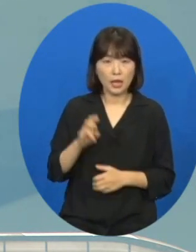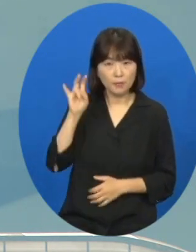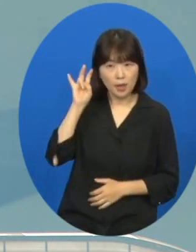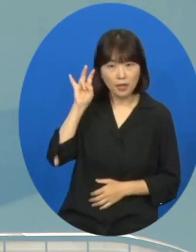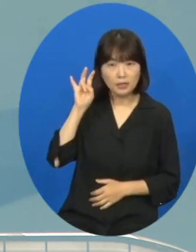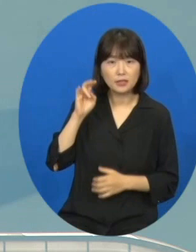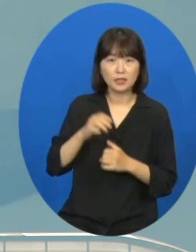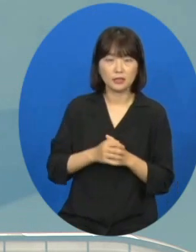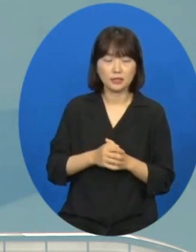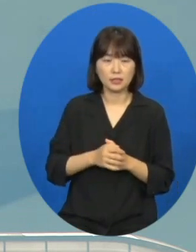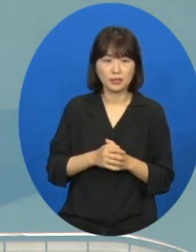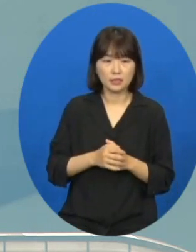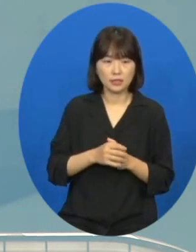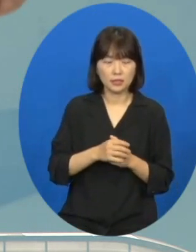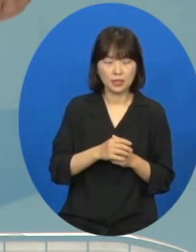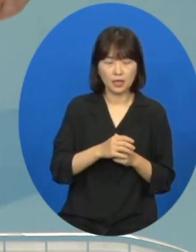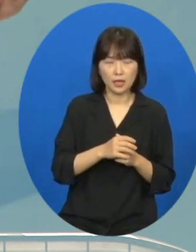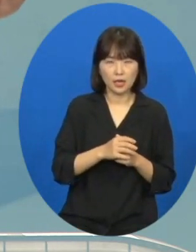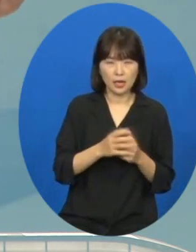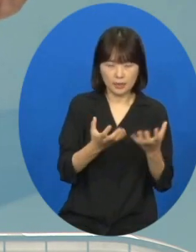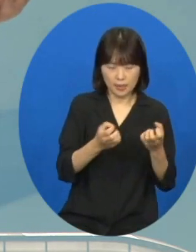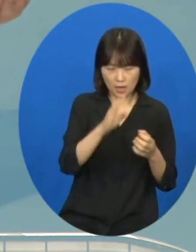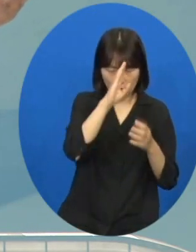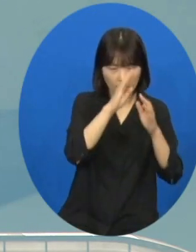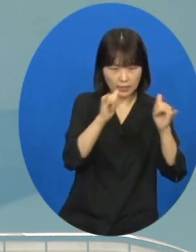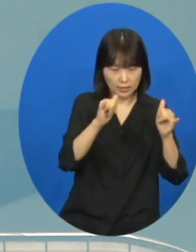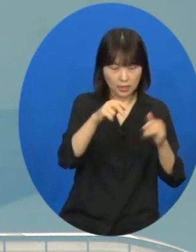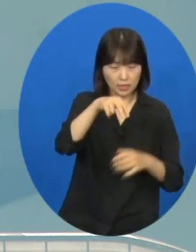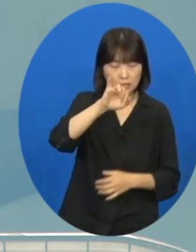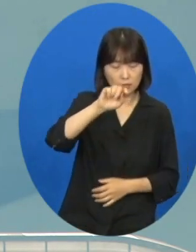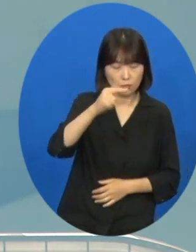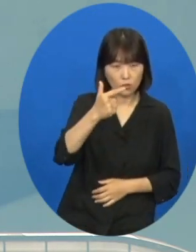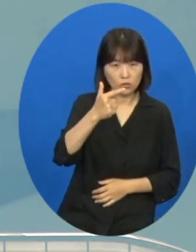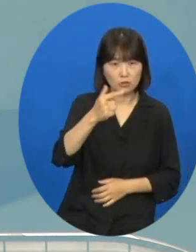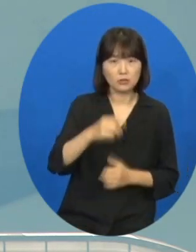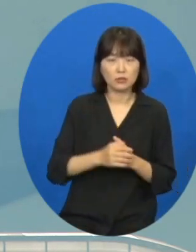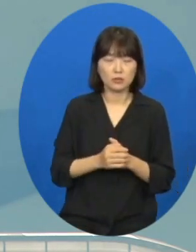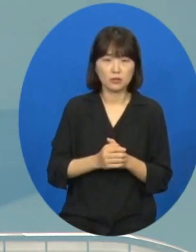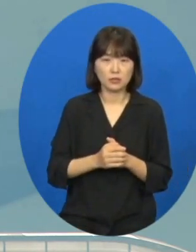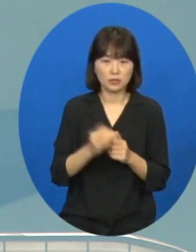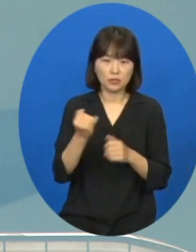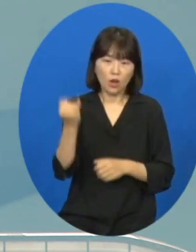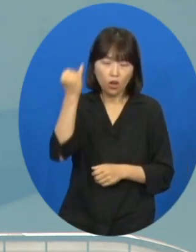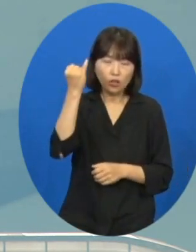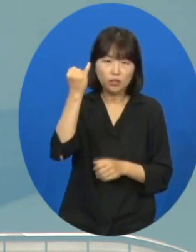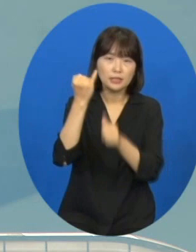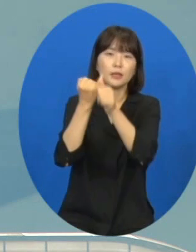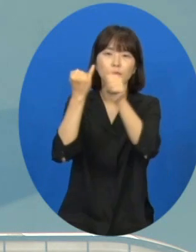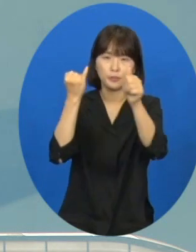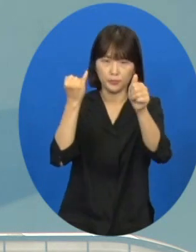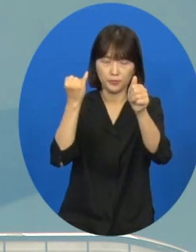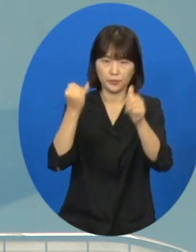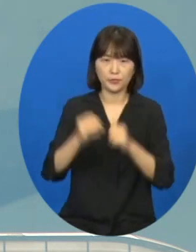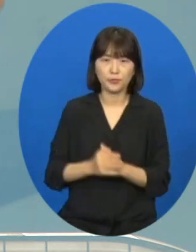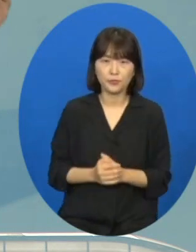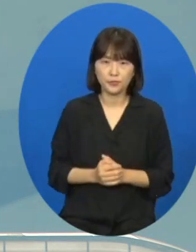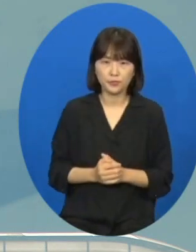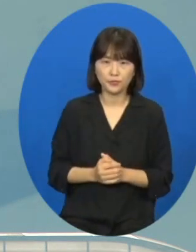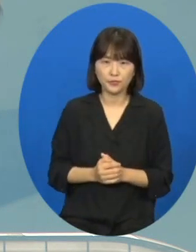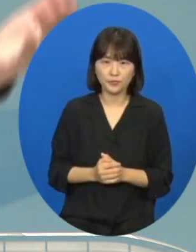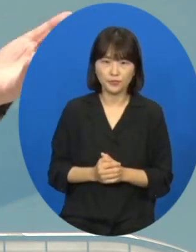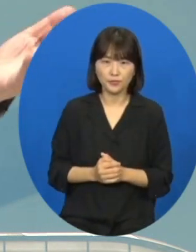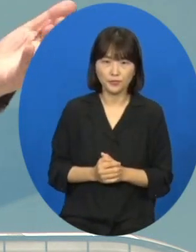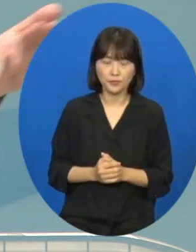그 나환자 시몬은 형부인 거죠. 오빠가 죽었다가 살아났어요. 형부는